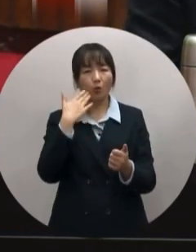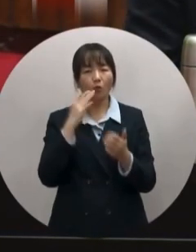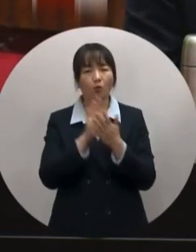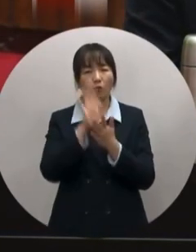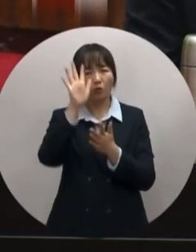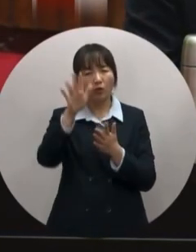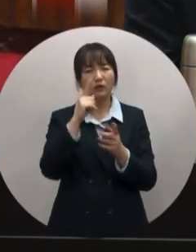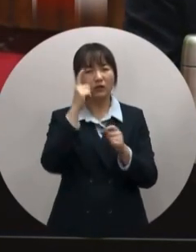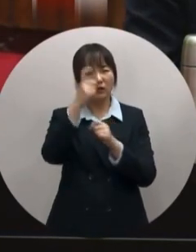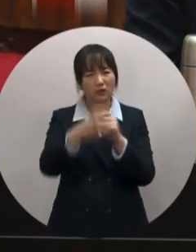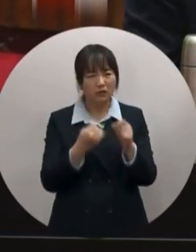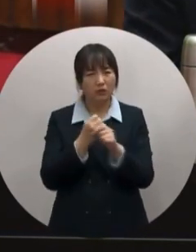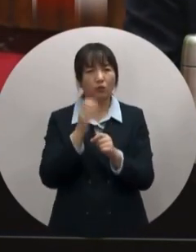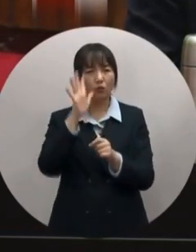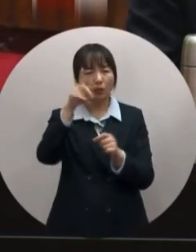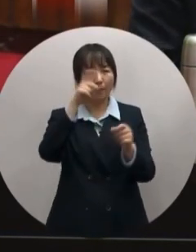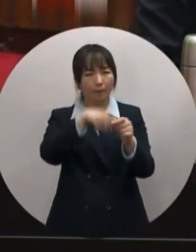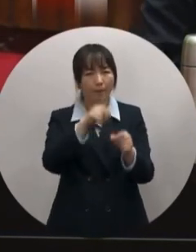一個幾十年後怎樣